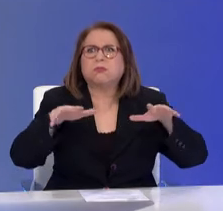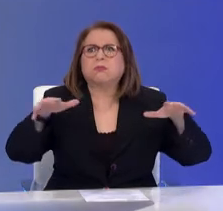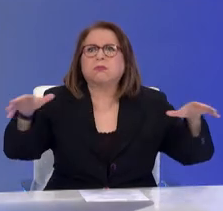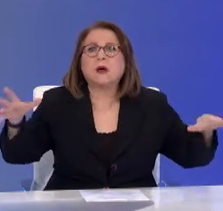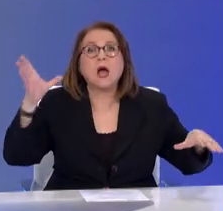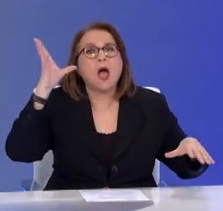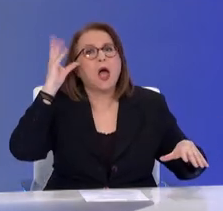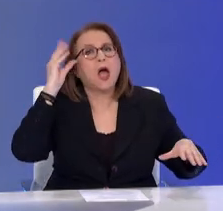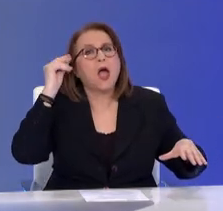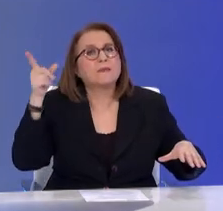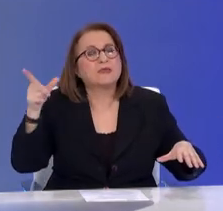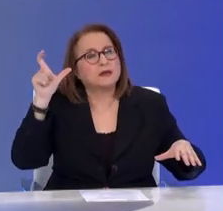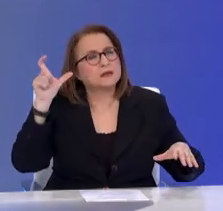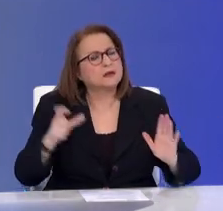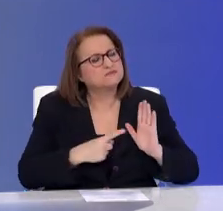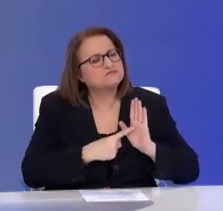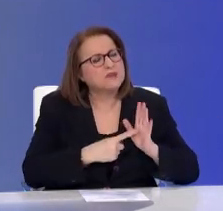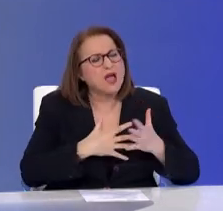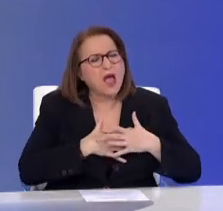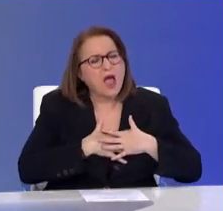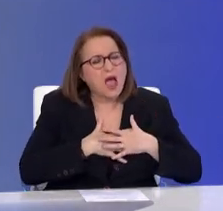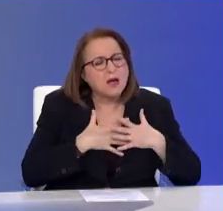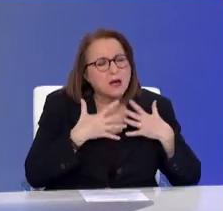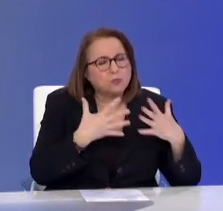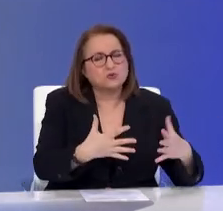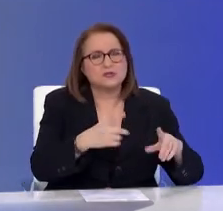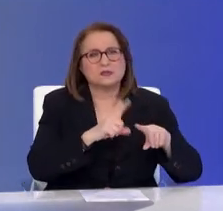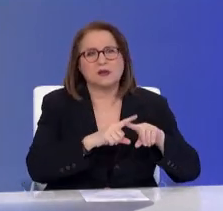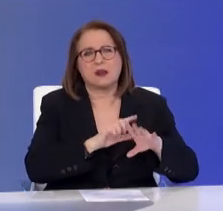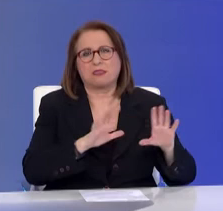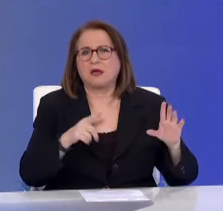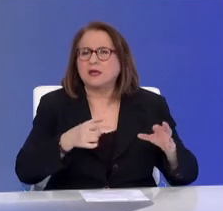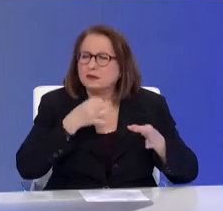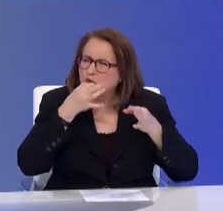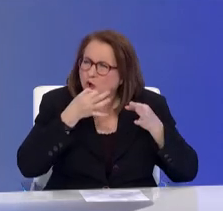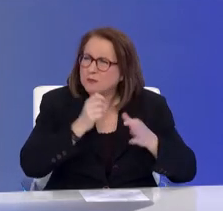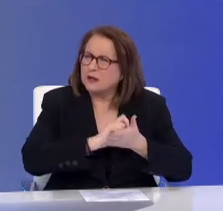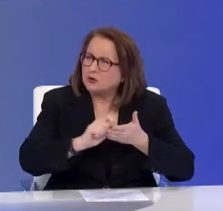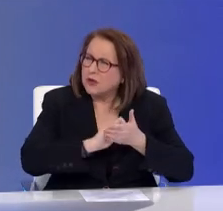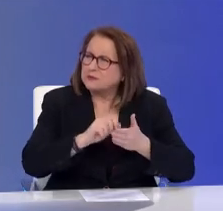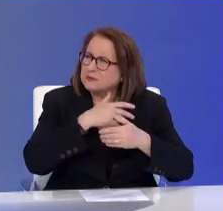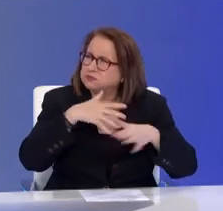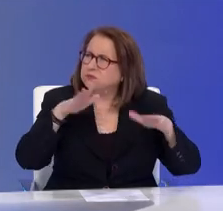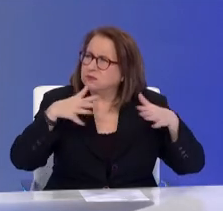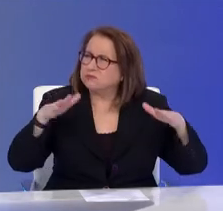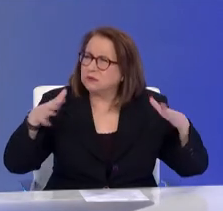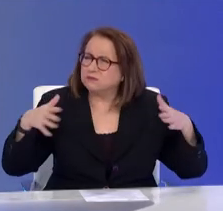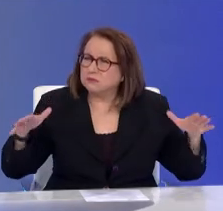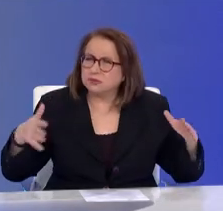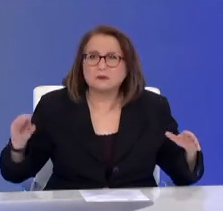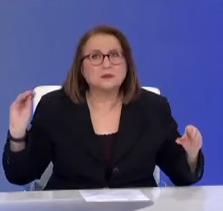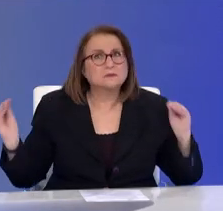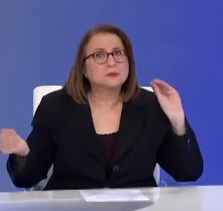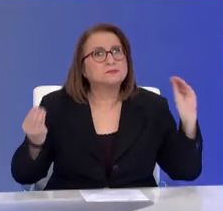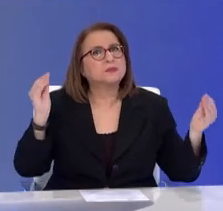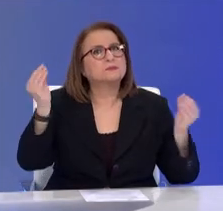την αγάπη της για την Ελλάδα και ανέπτυξε αυτή την αίσθηση καθήκαντος έναντι αυτής.